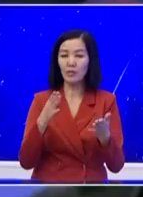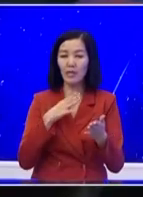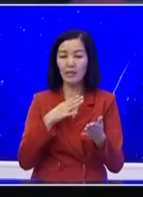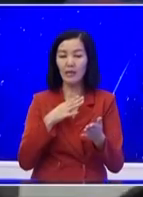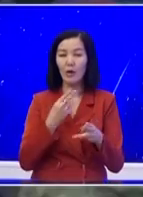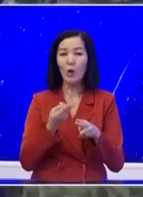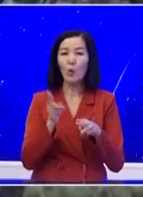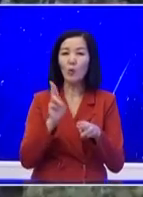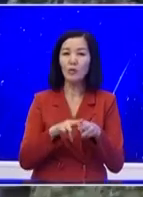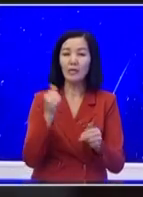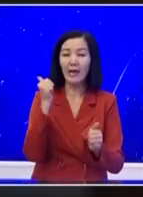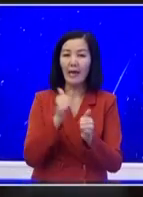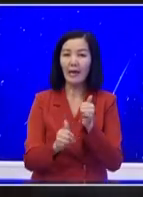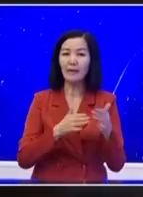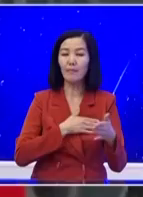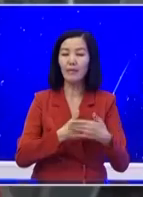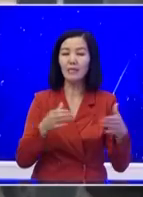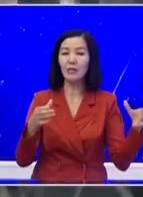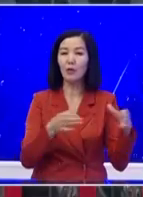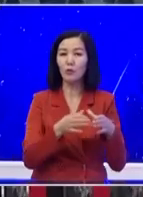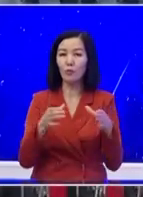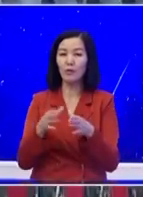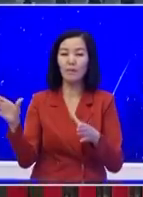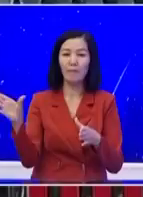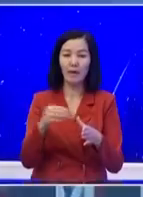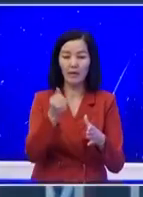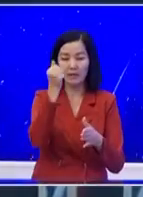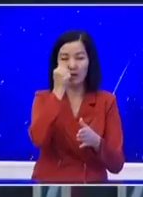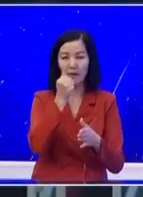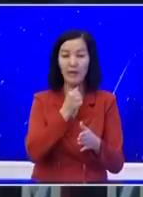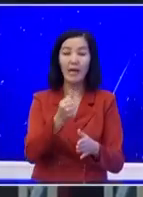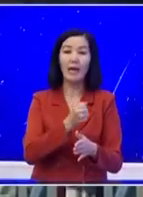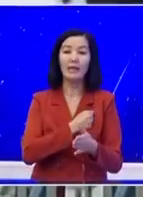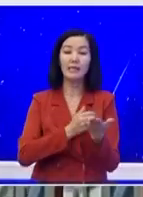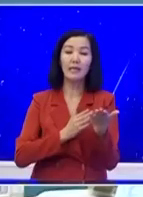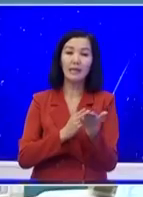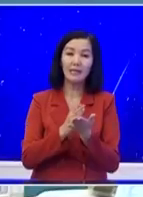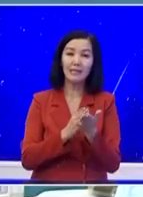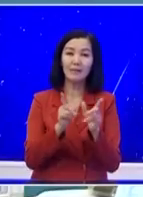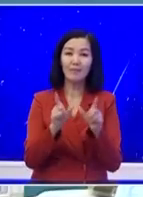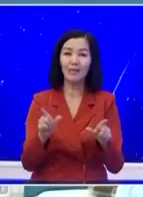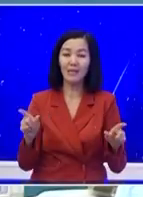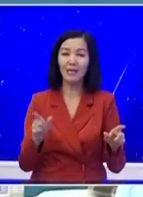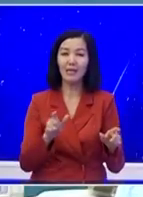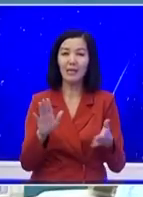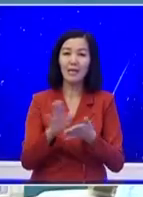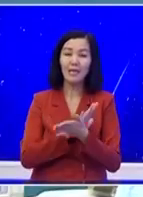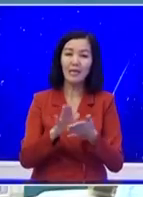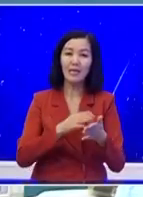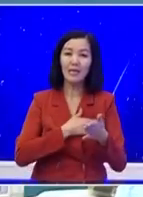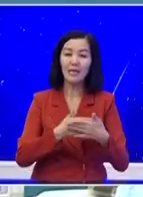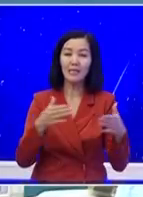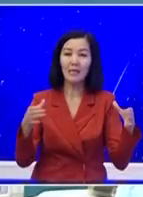Осы орайда әр белсенді топтың еңбегі өлшеусіз. Әскери қызметкерлер, еріктілер,